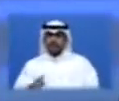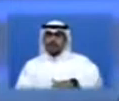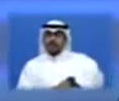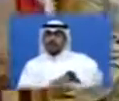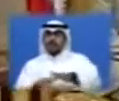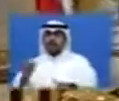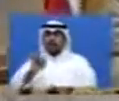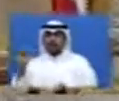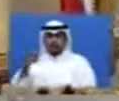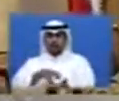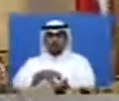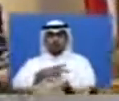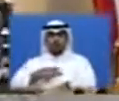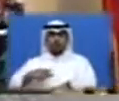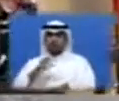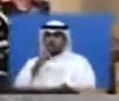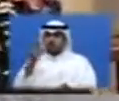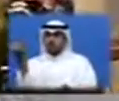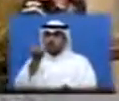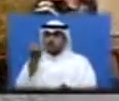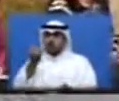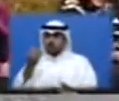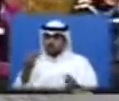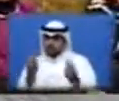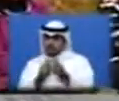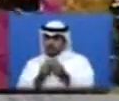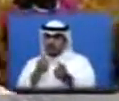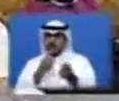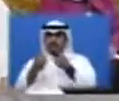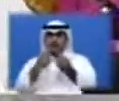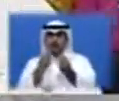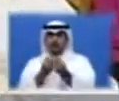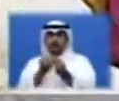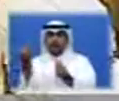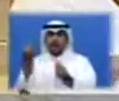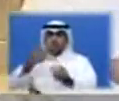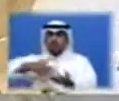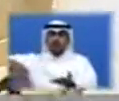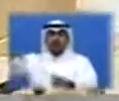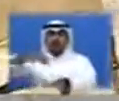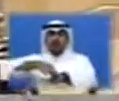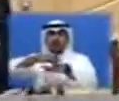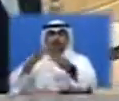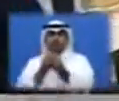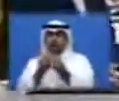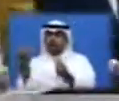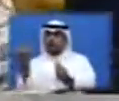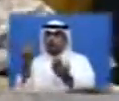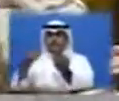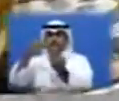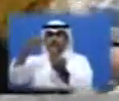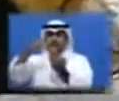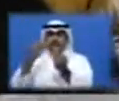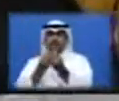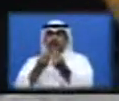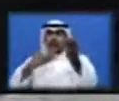رئيس مجلس الوزراء يؤكد على أهمية تبادل الزيارات والتواصل بين الشعوب من أجل تعزيز التعاون وتوطيد العلاقات